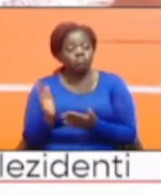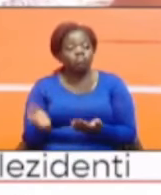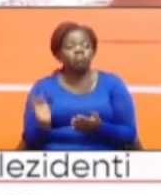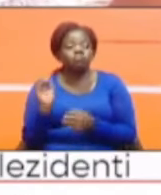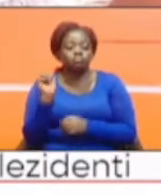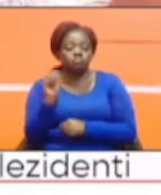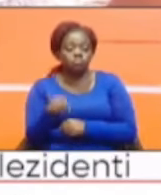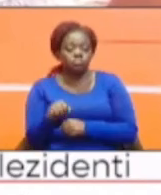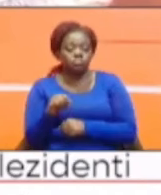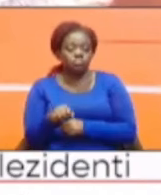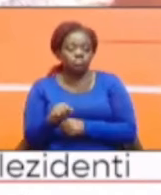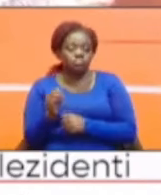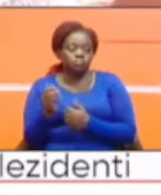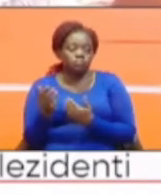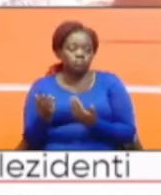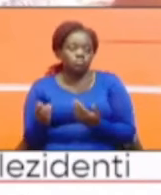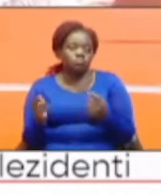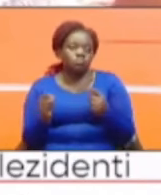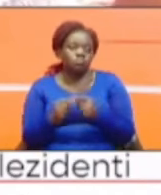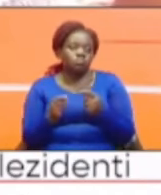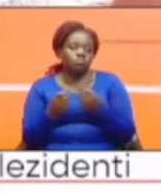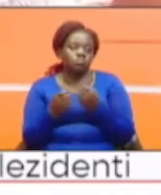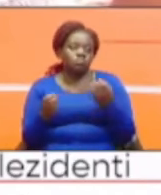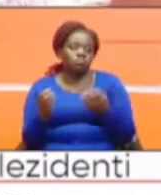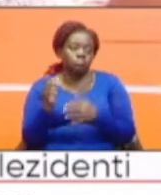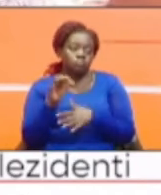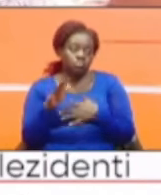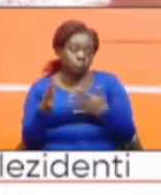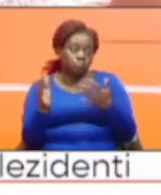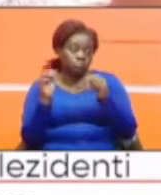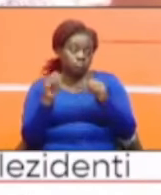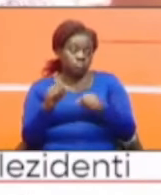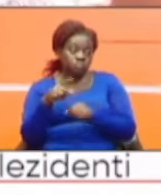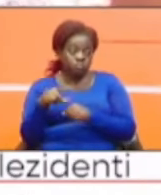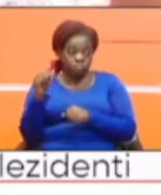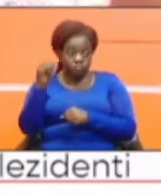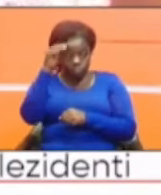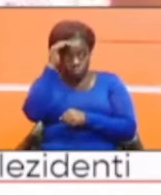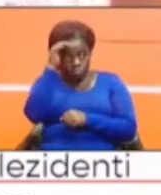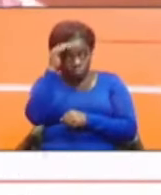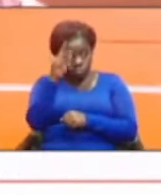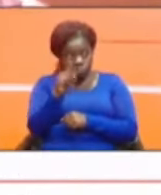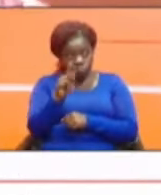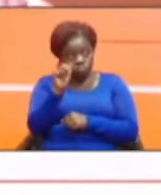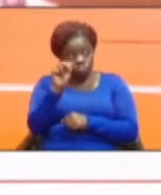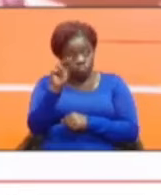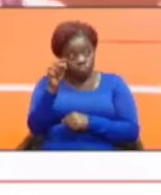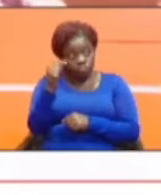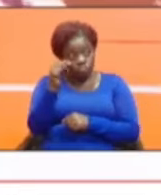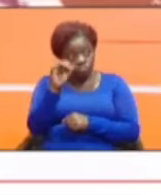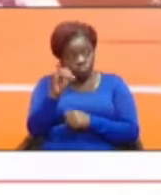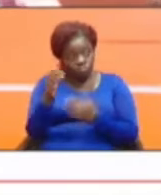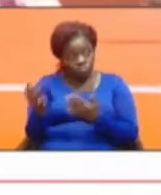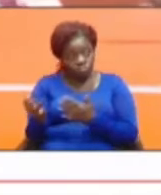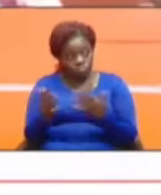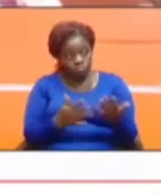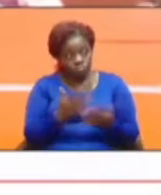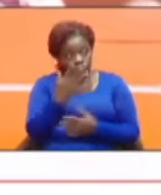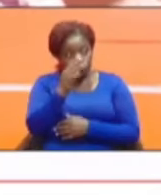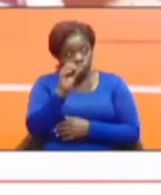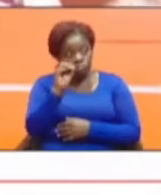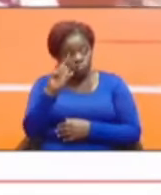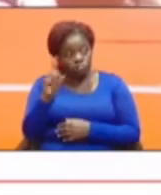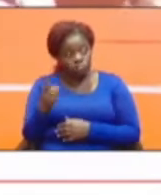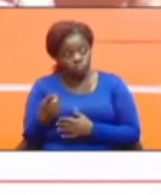nanga nti bituufu nnyo era ebisingako awo oyinza ogenda ku poliisi ye Kasangati taka beseye 5,000